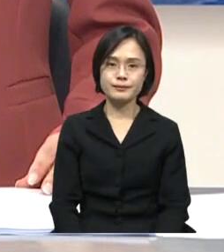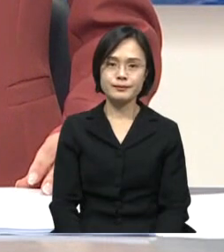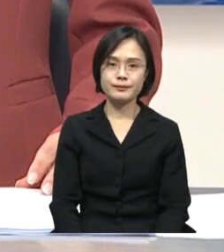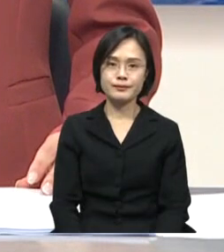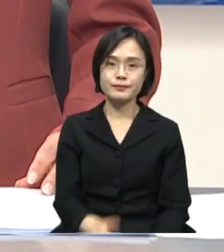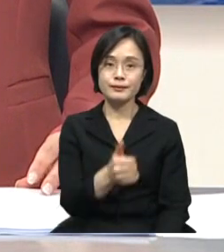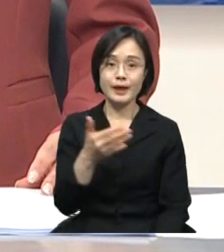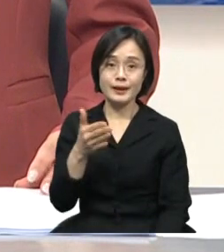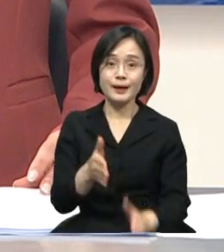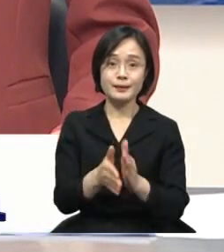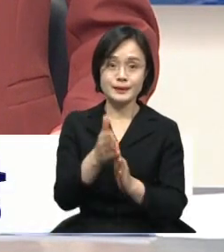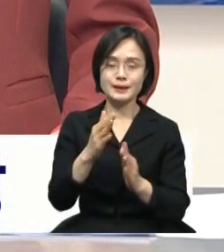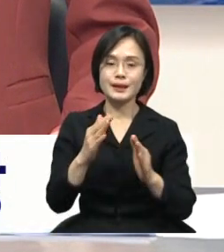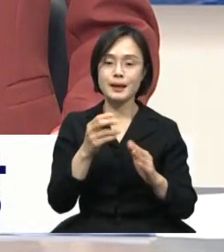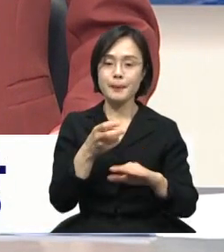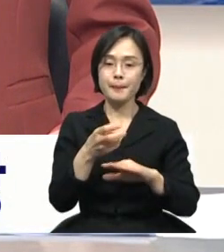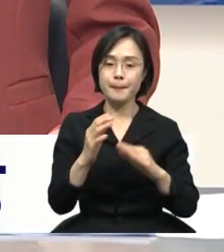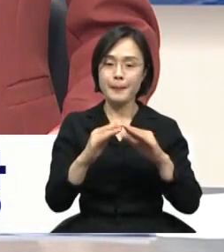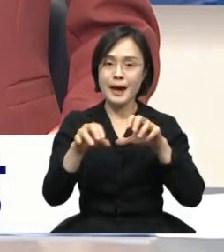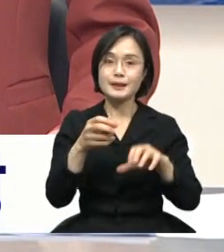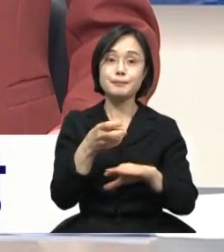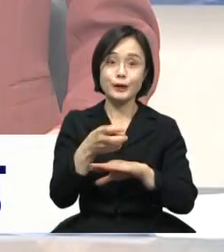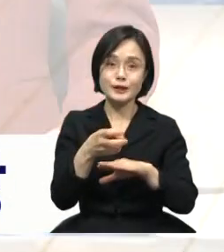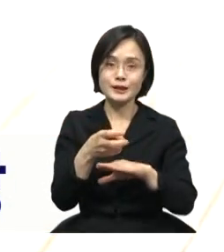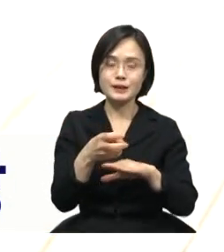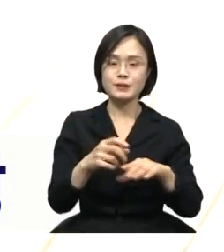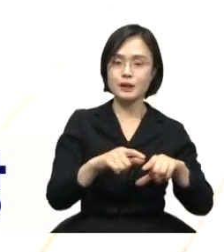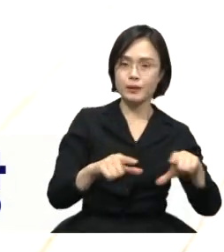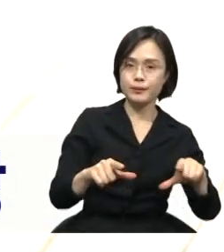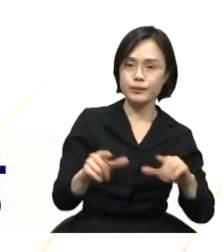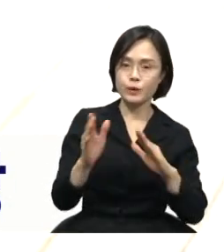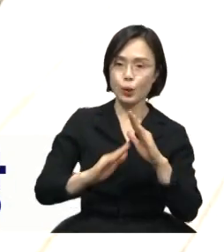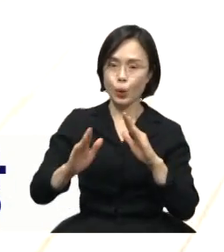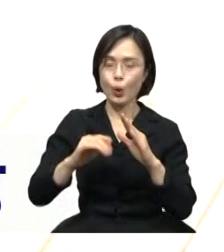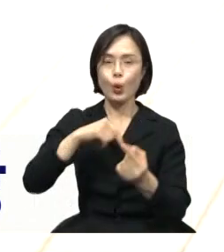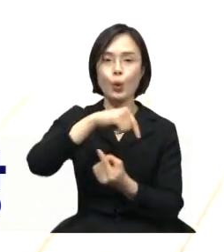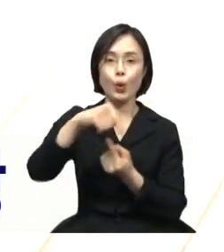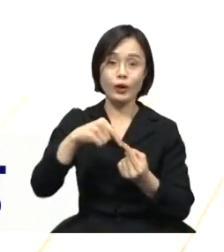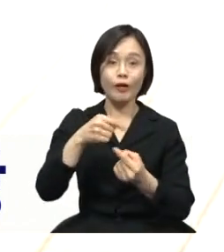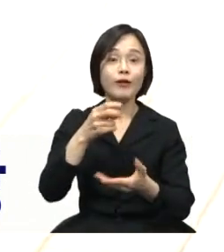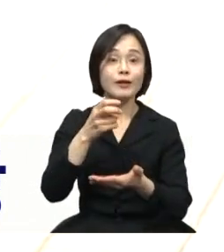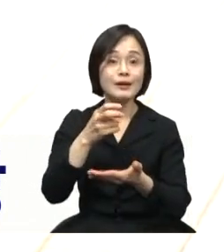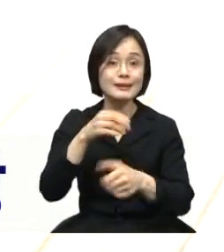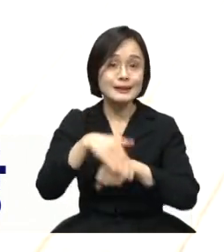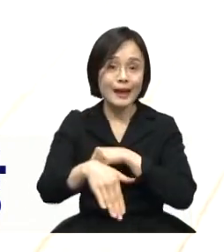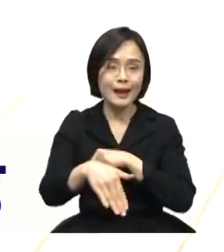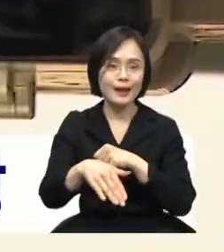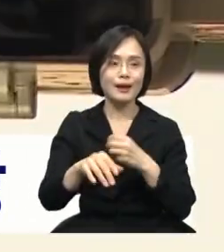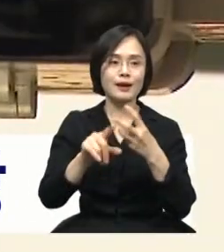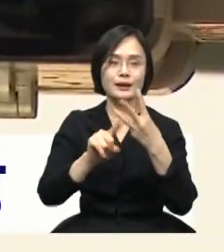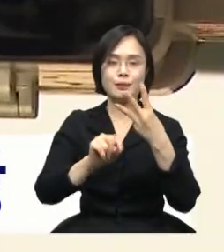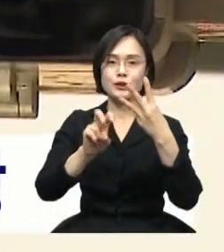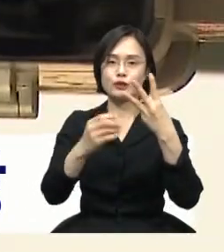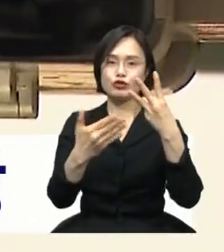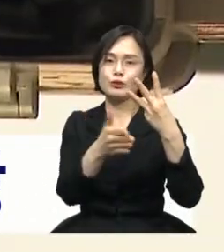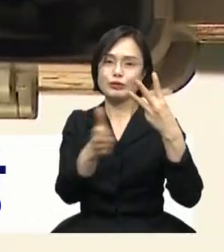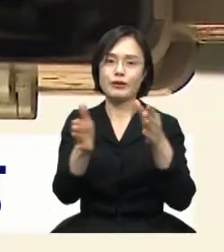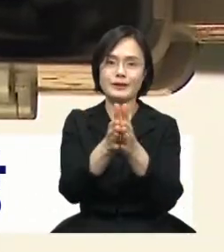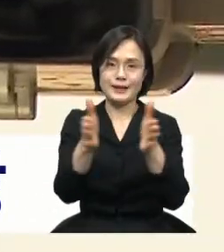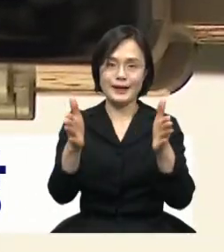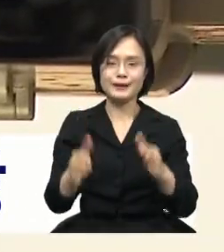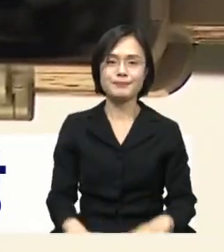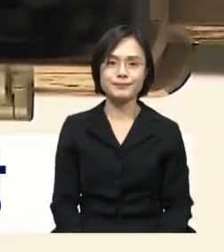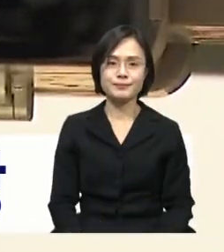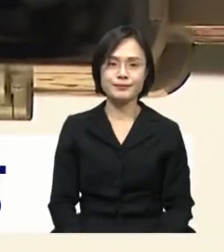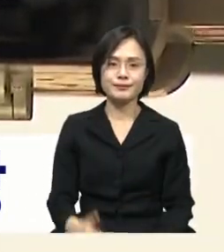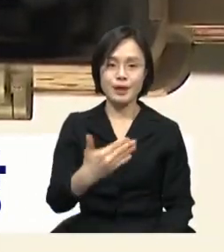하남시의 마을버스 준공영제가 29일부터 전면 시행에 들어갑니다 하남시의 아홉개 노선의 마을버스를